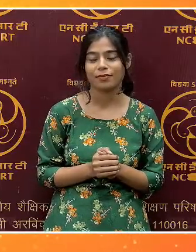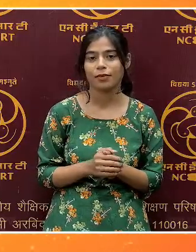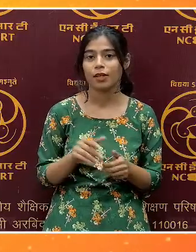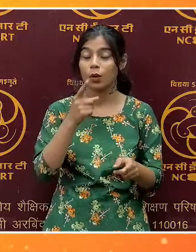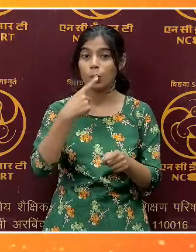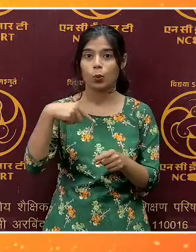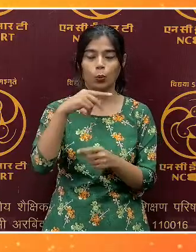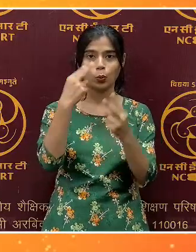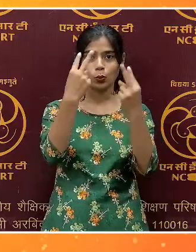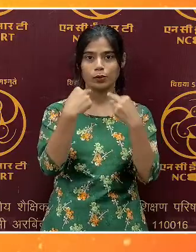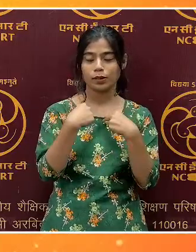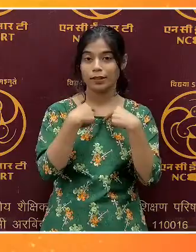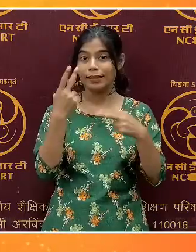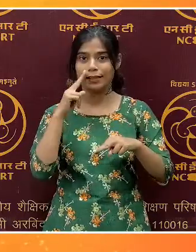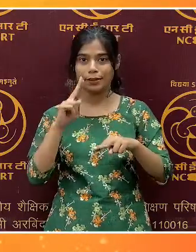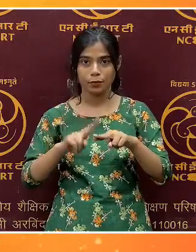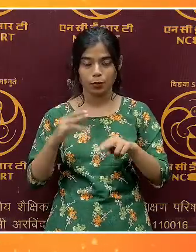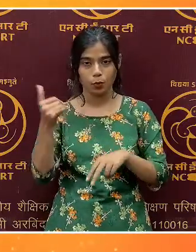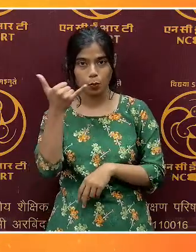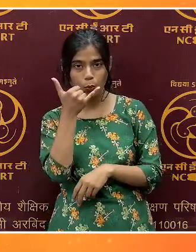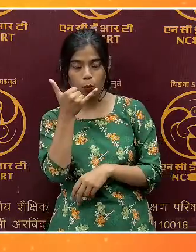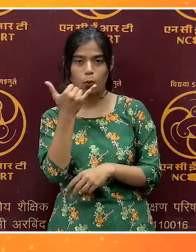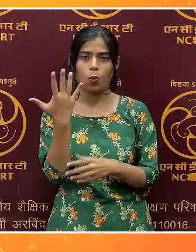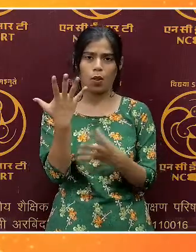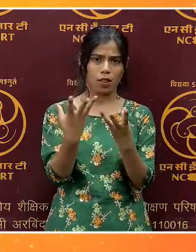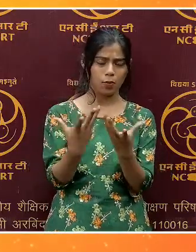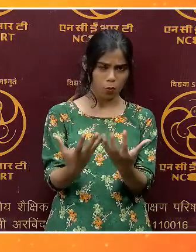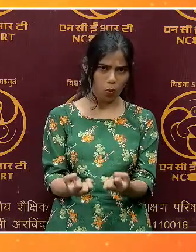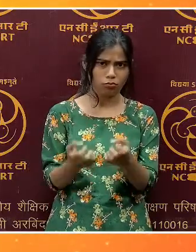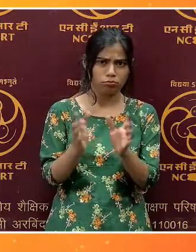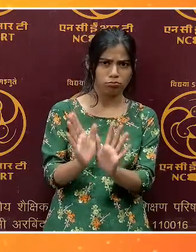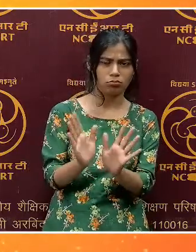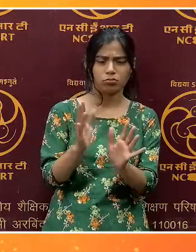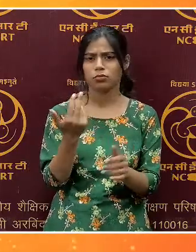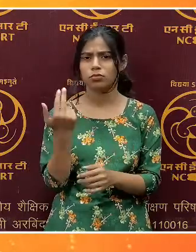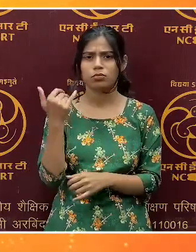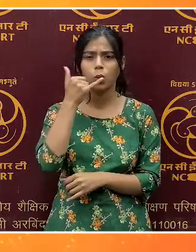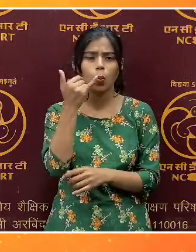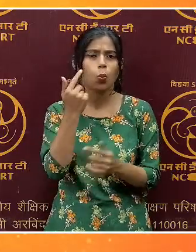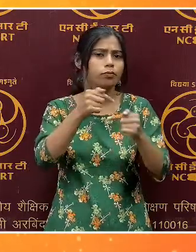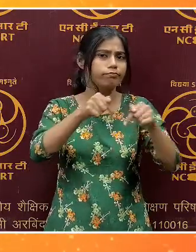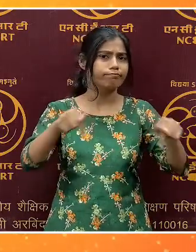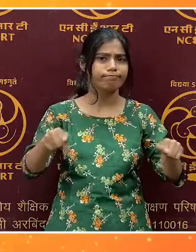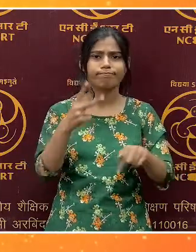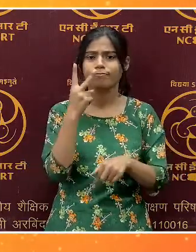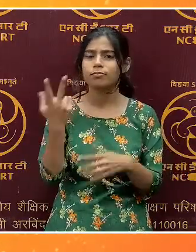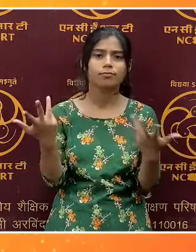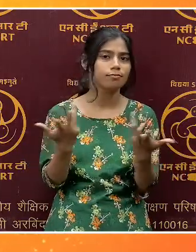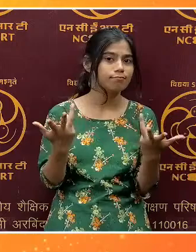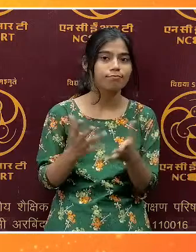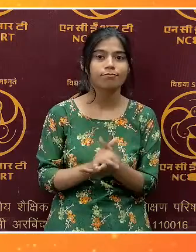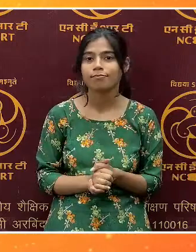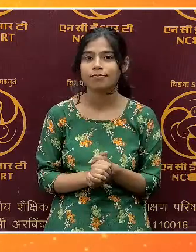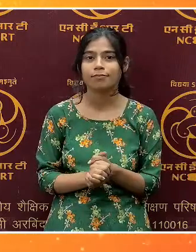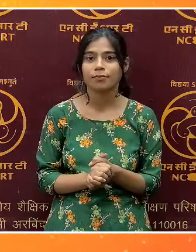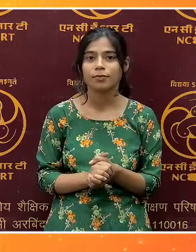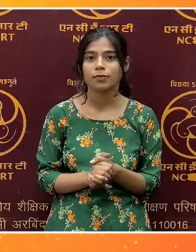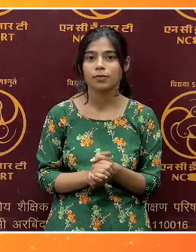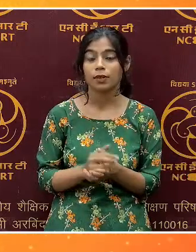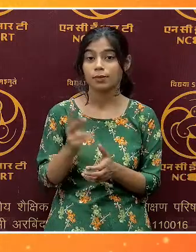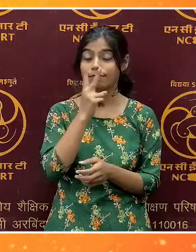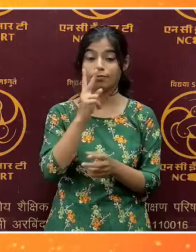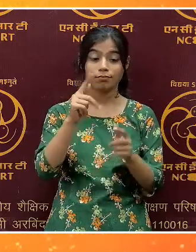दर्शकों, अगर आप हमसे टेलीफोनिकली भी जुड़ना चाहते हैं तो आप हमें फ़ोन नंबर भी नोट कर सकते हैं. इस समय हमारा फ़ोन नंबर फ्लैश हो